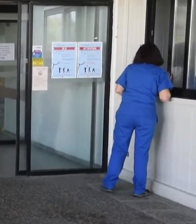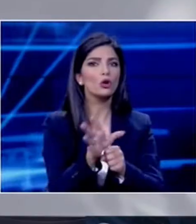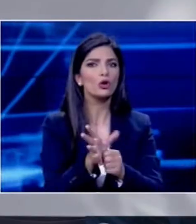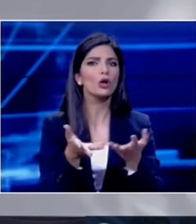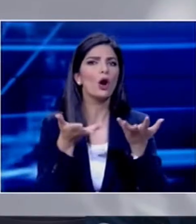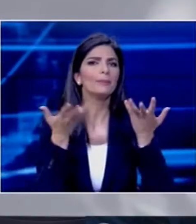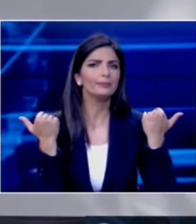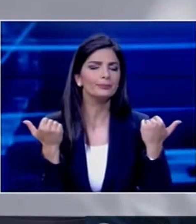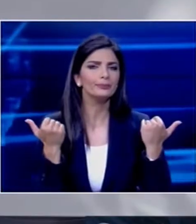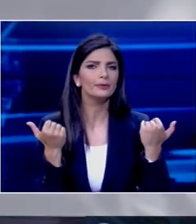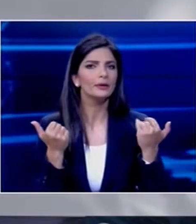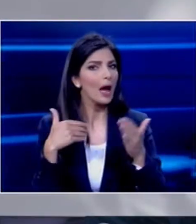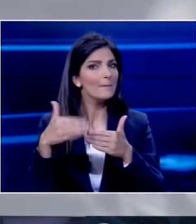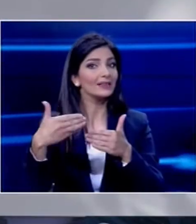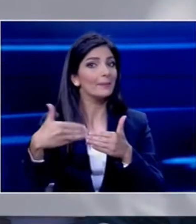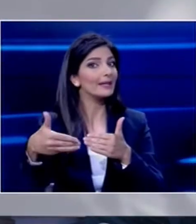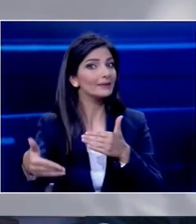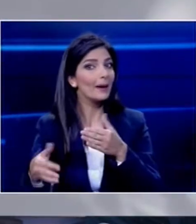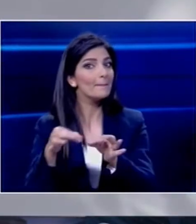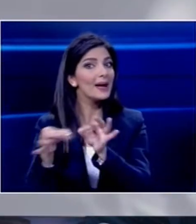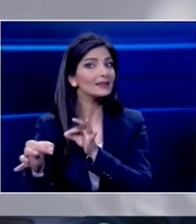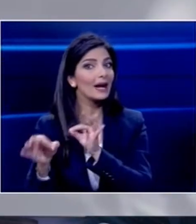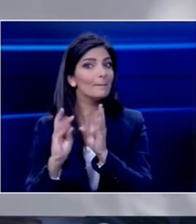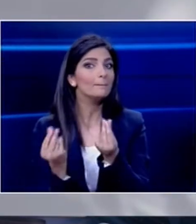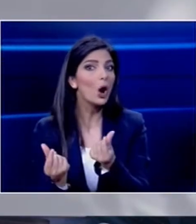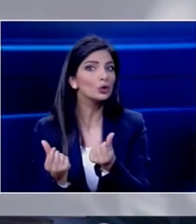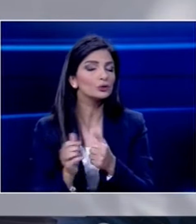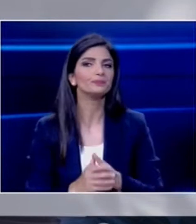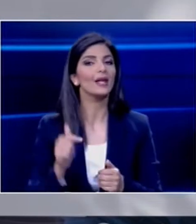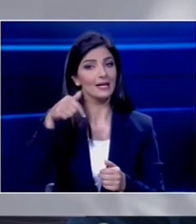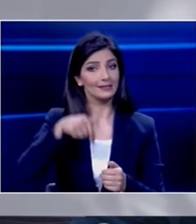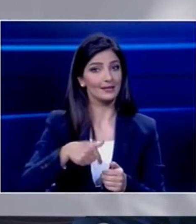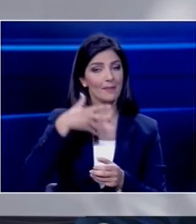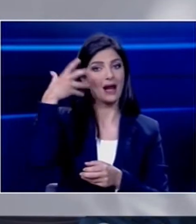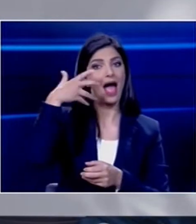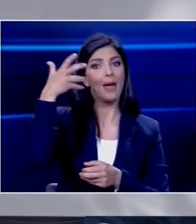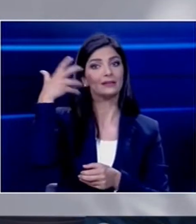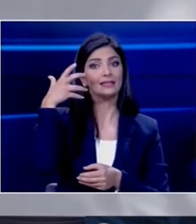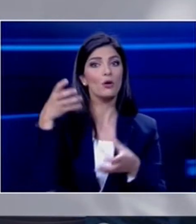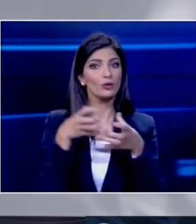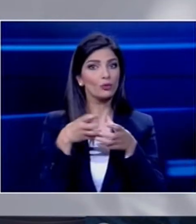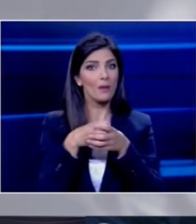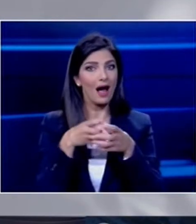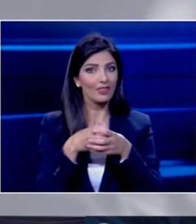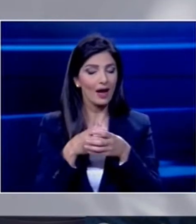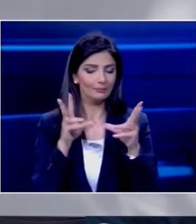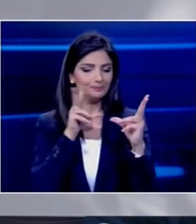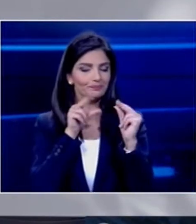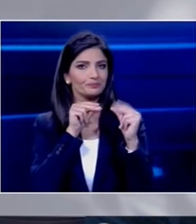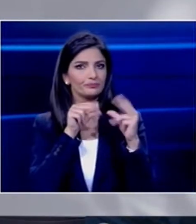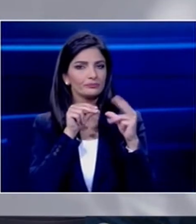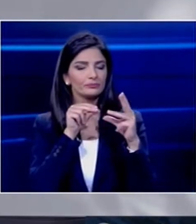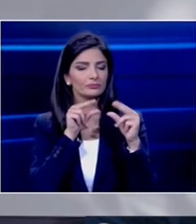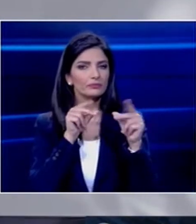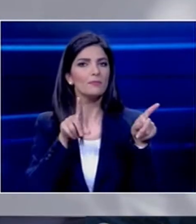ημερών. Η επιστημονική ομάδα είχε μια διεξοδική συζήτηση με τον πρόεδρο της Δημοκρατίας σχετικά με την άρση των μέτρων. Νομίζω